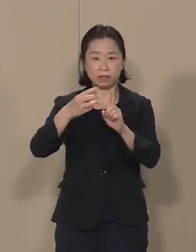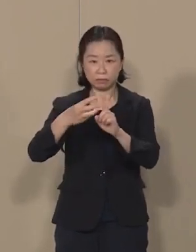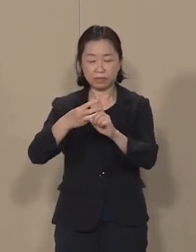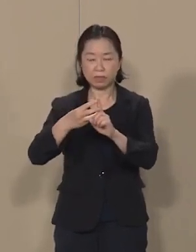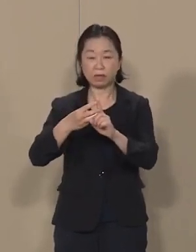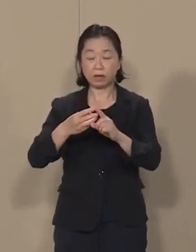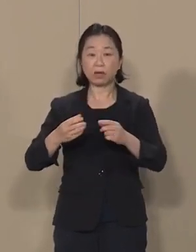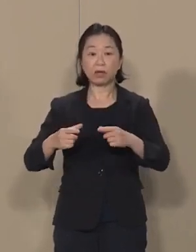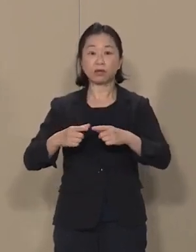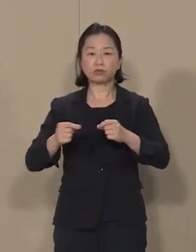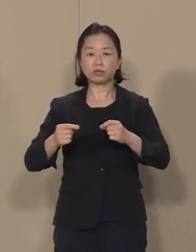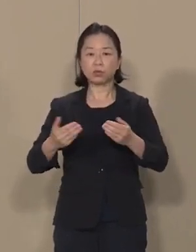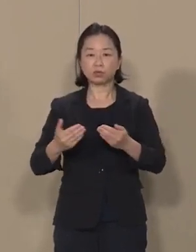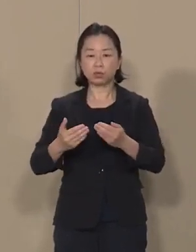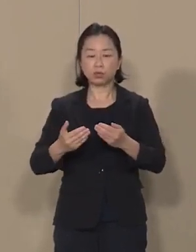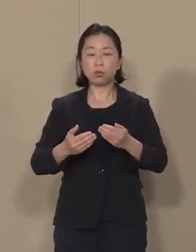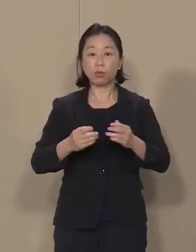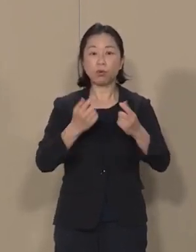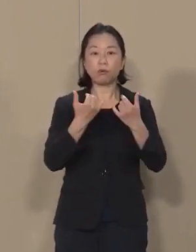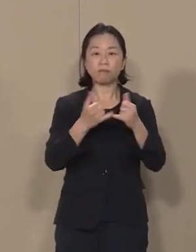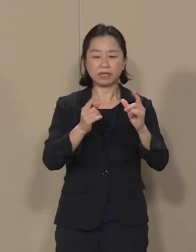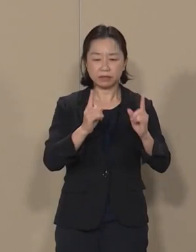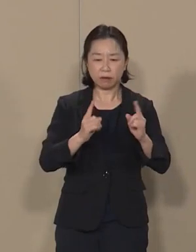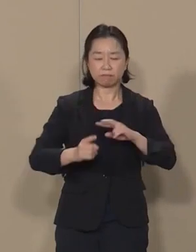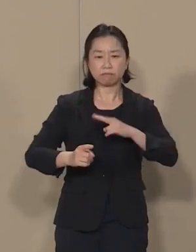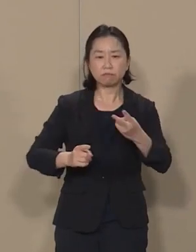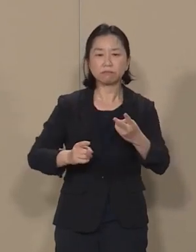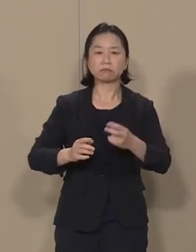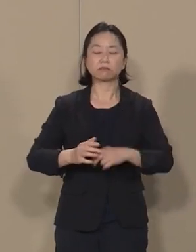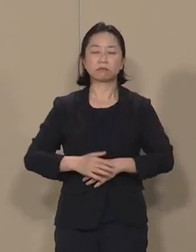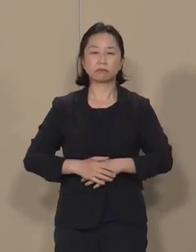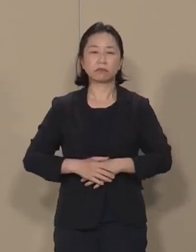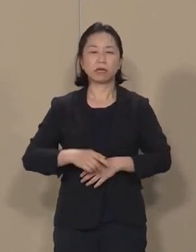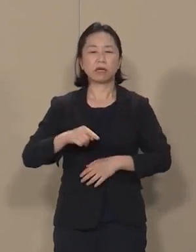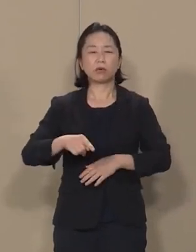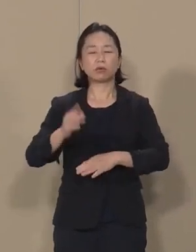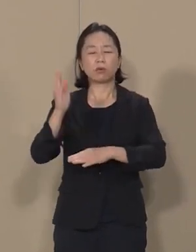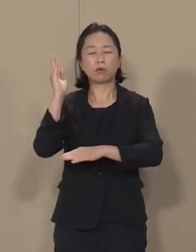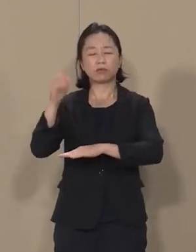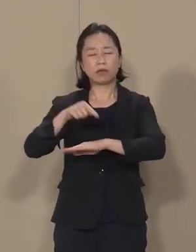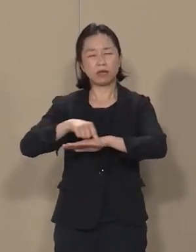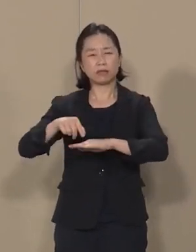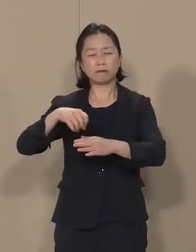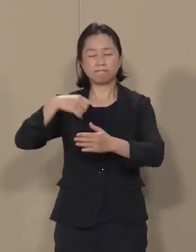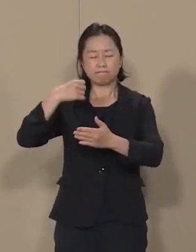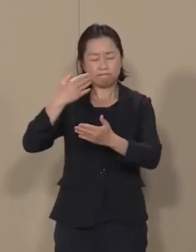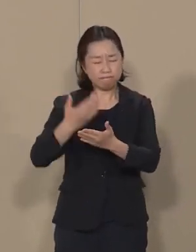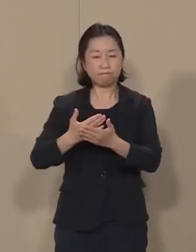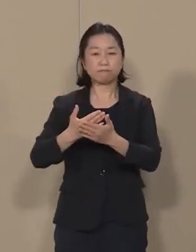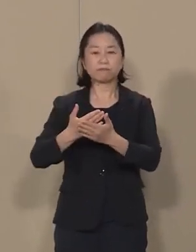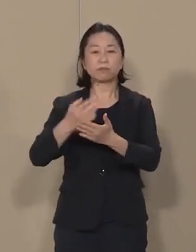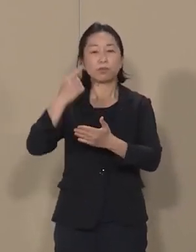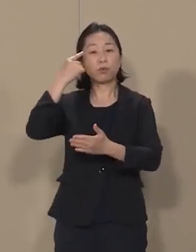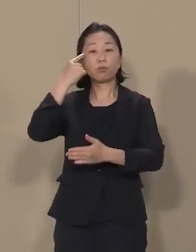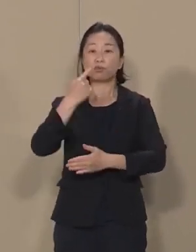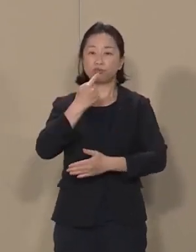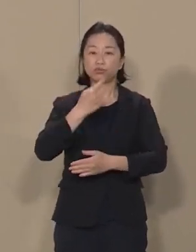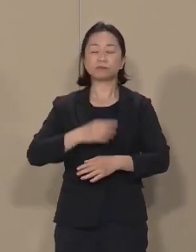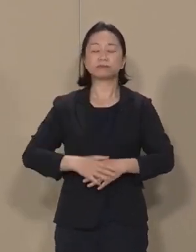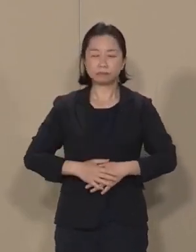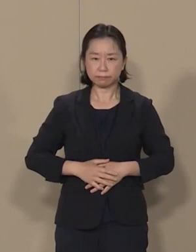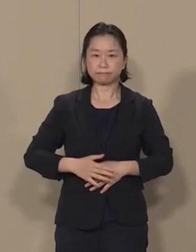再建小さな政府とも言われていますこの政策が大失敗だったのではないかと私たちは感じています